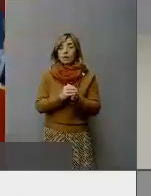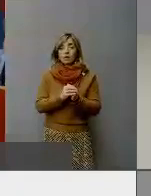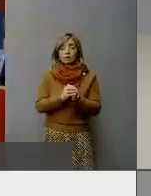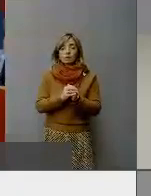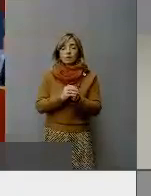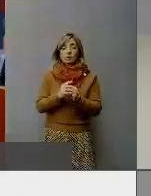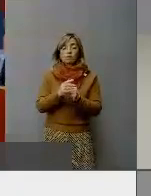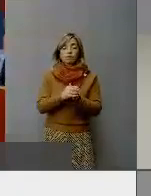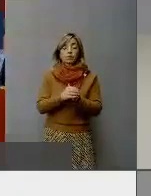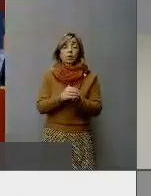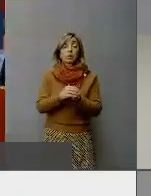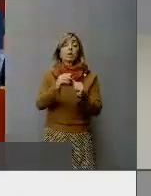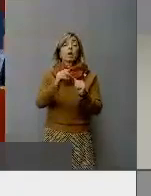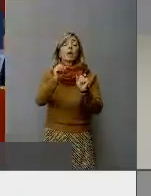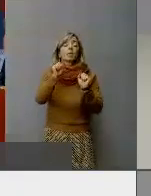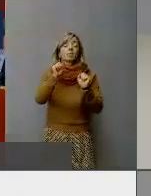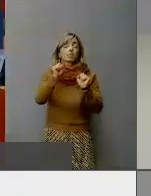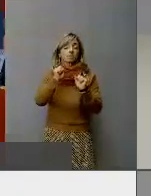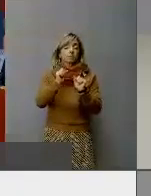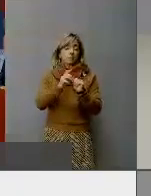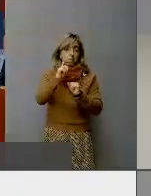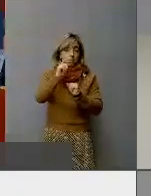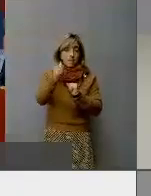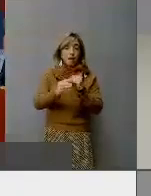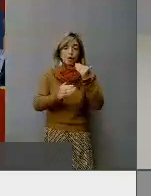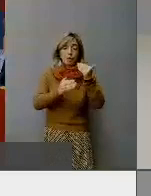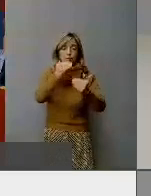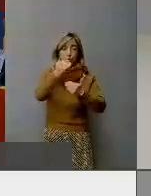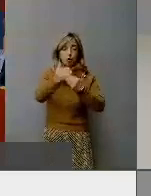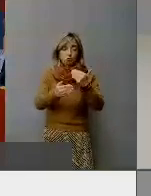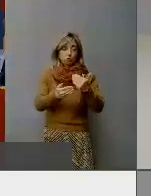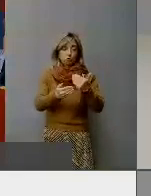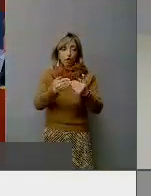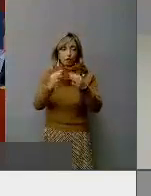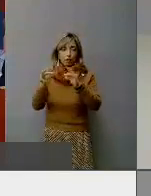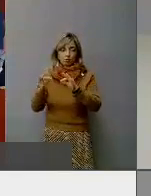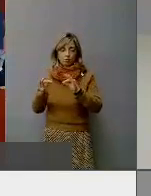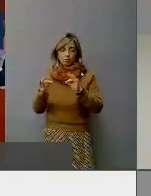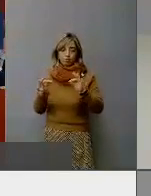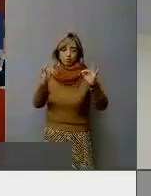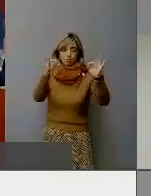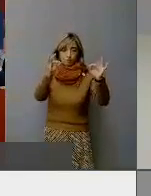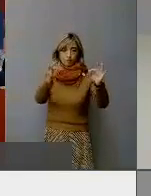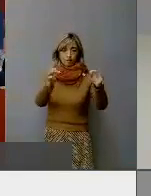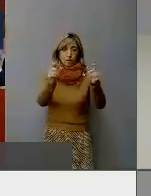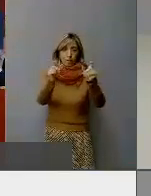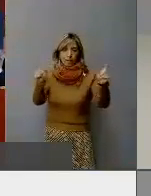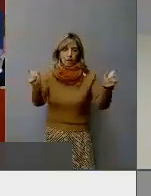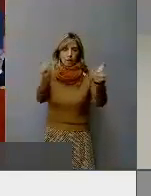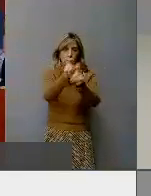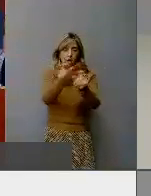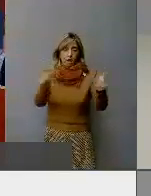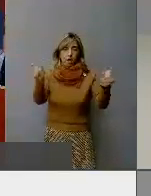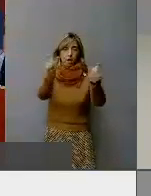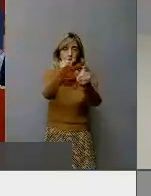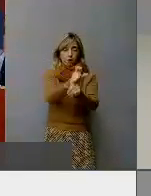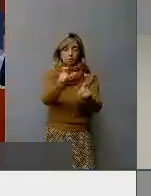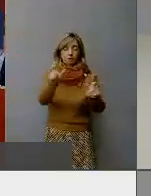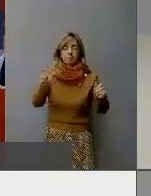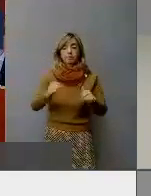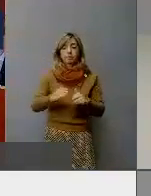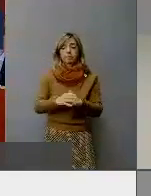opportuno procedere nella direzione di modificare il punto su punto nel seguente modo contemplare in casa del cosiddetto single